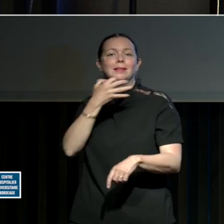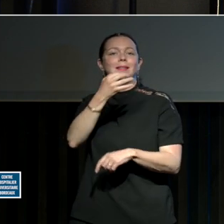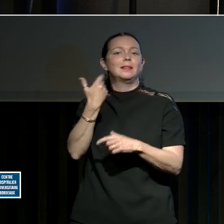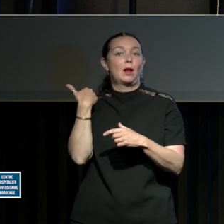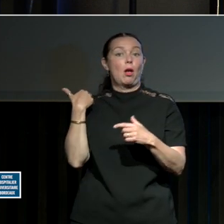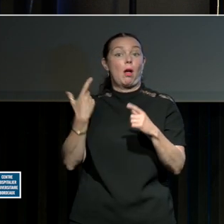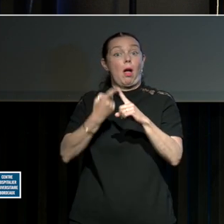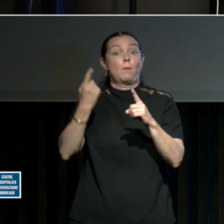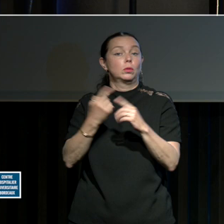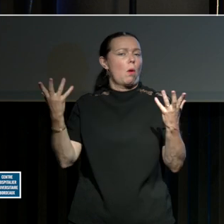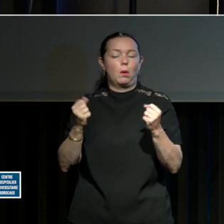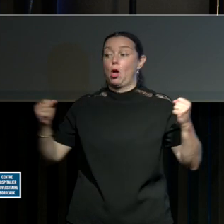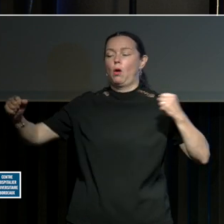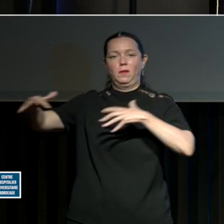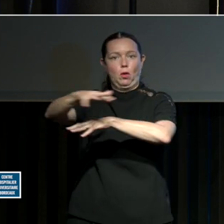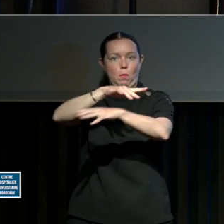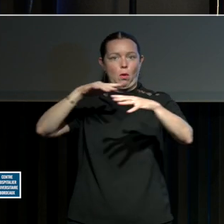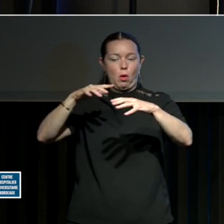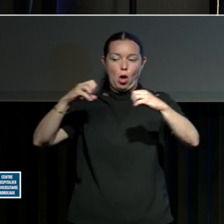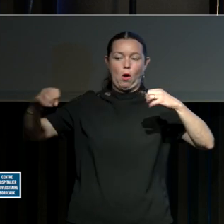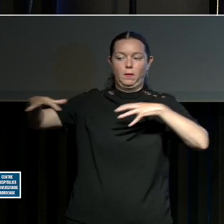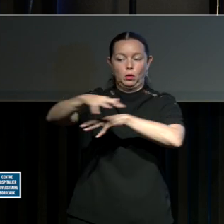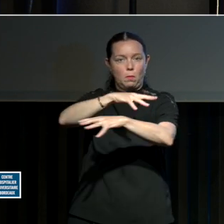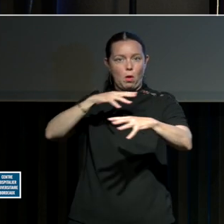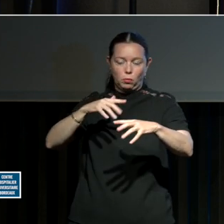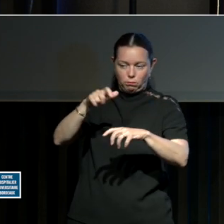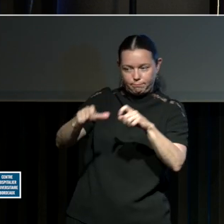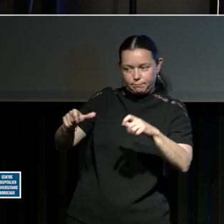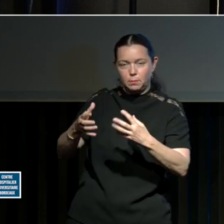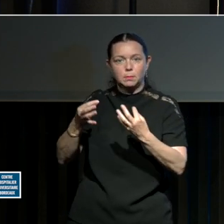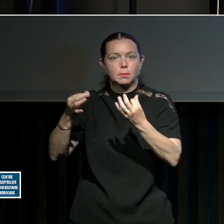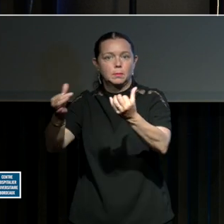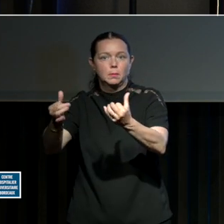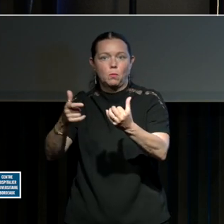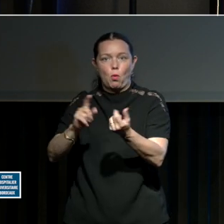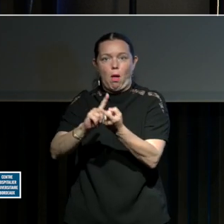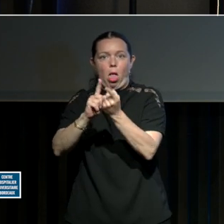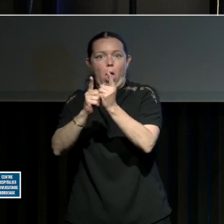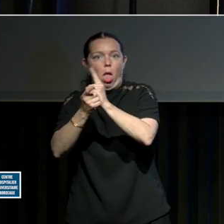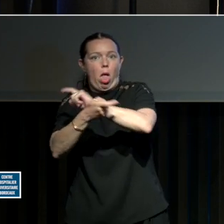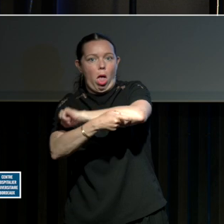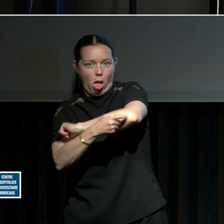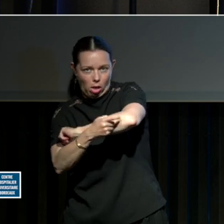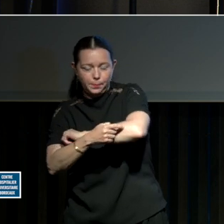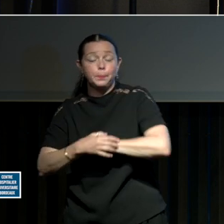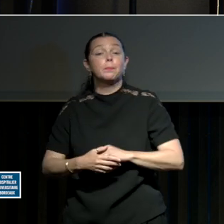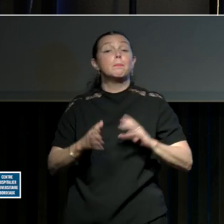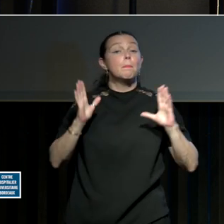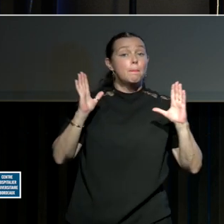important en termes de vulnérabilité pour le développement des addictions. Mais quand on